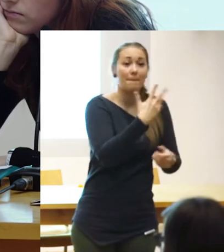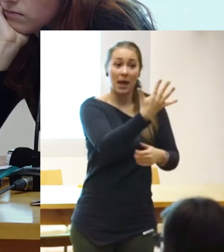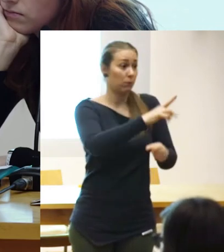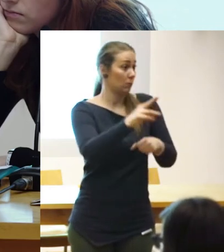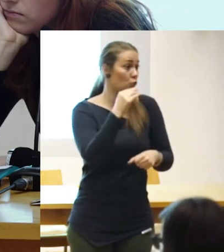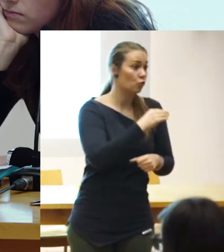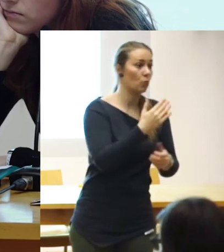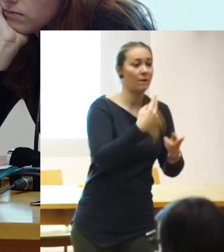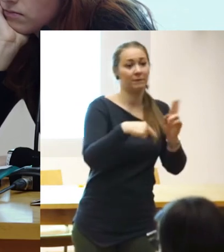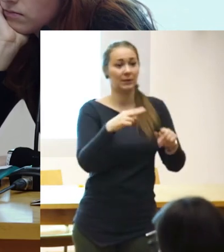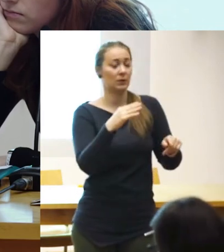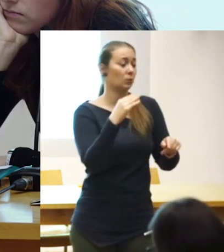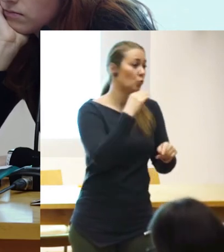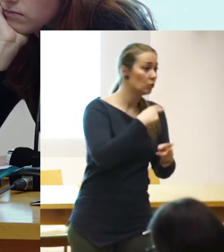nemůžeme.